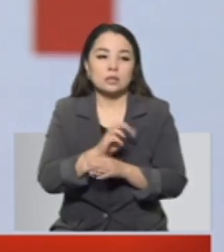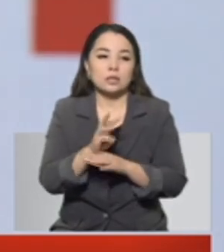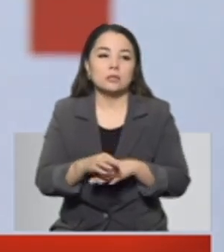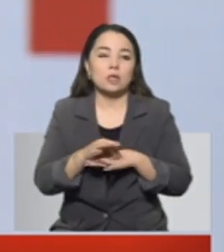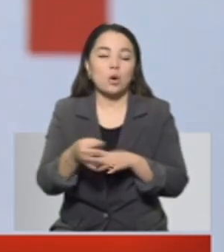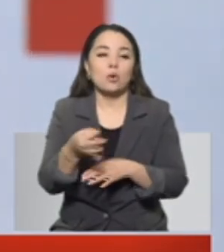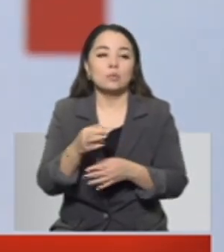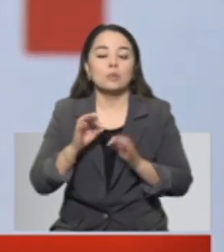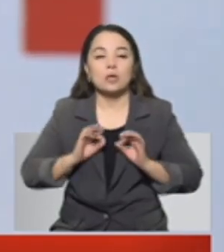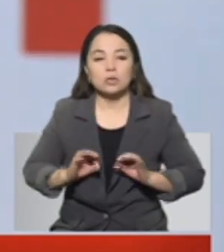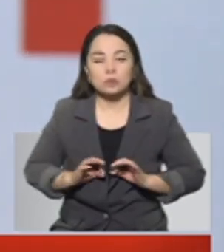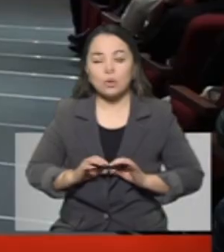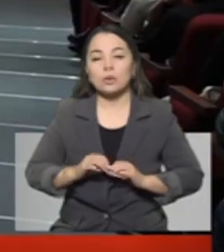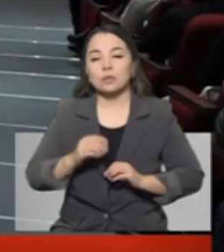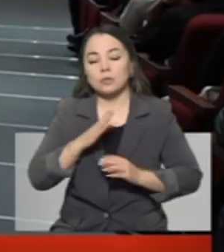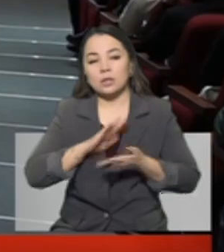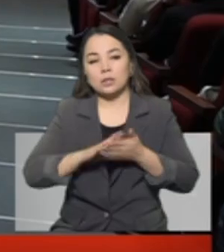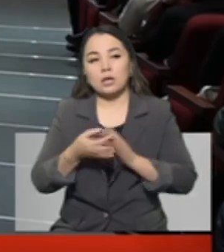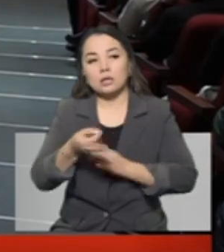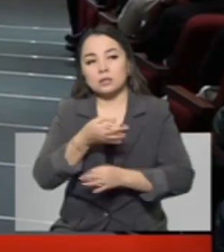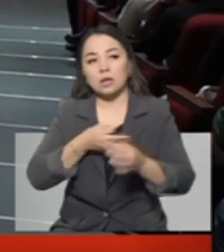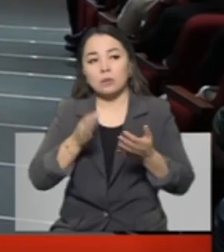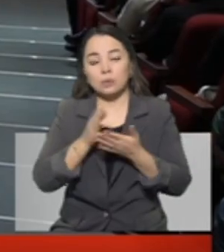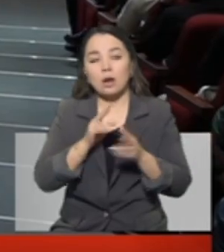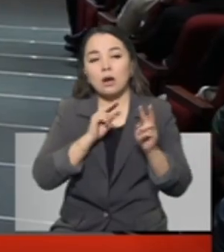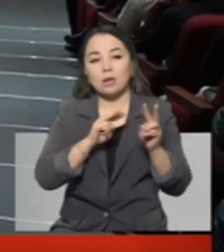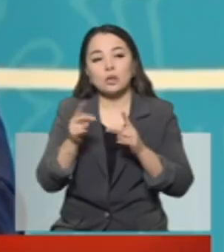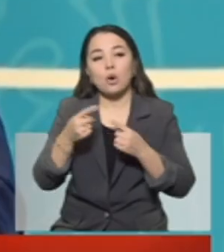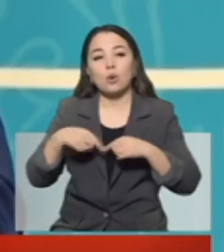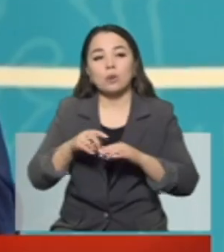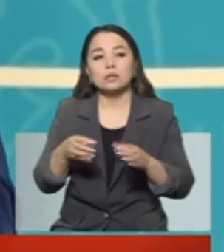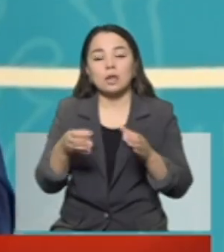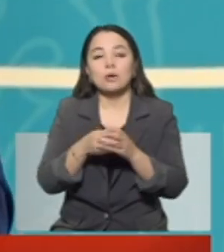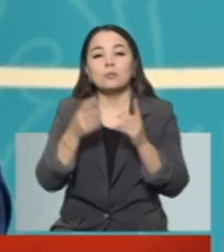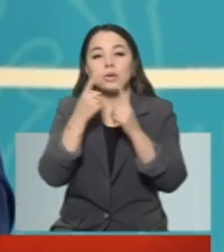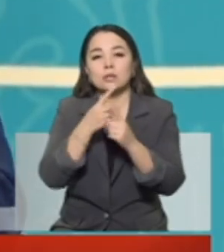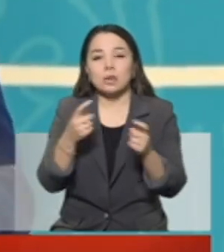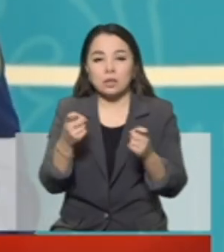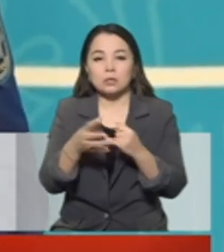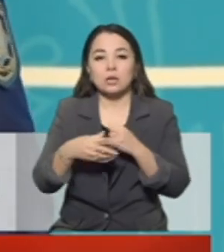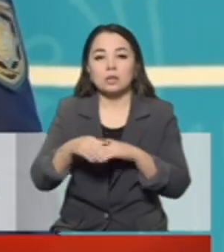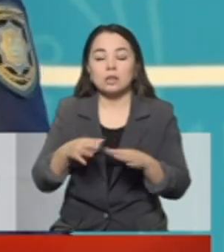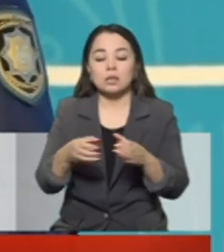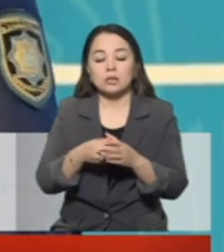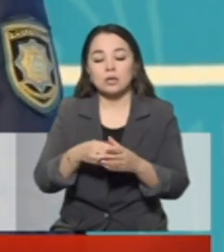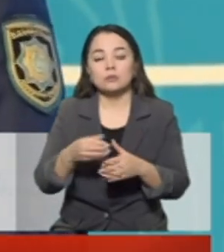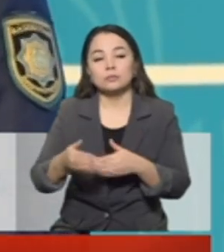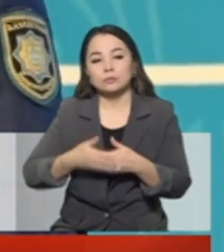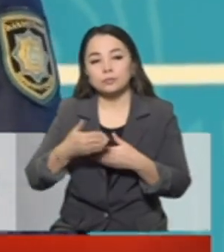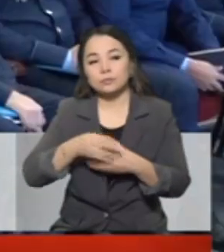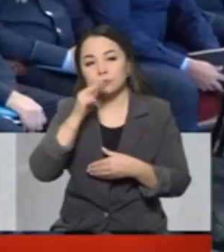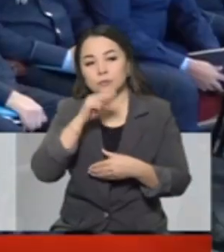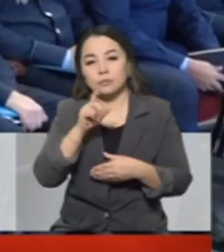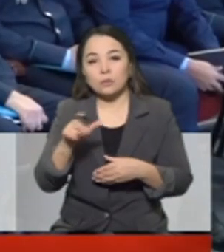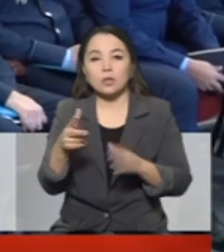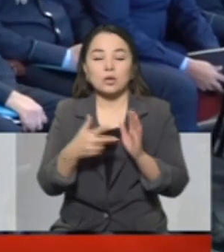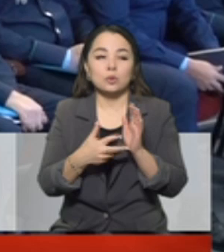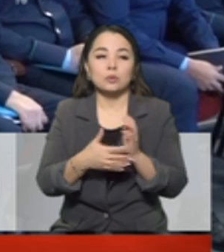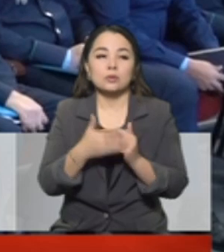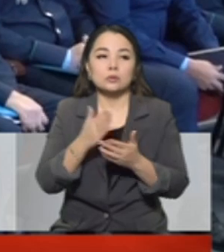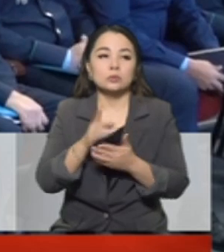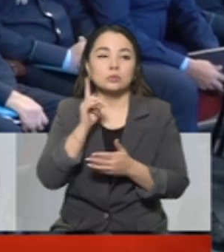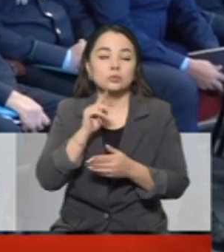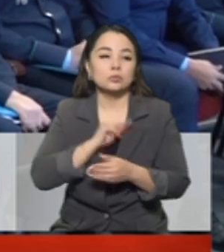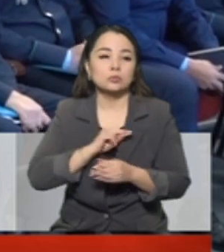облыстық прокуратура ұйымдастырған келелі басқосуда сөз болды. Қадағалау органы өкілдерінің мәліметінше өңірдегі жазасын өтеушілердің 800-і уақытша